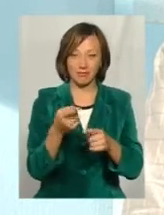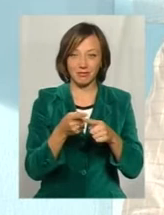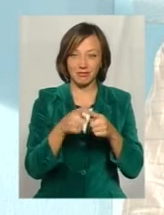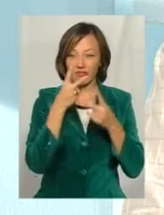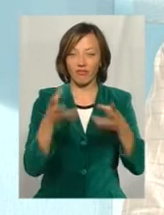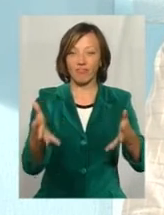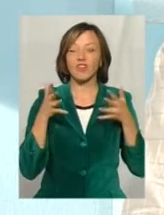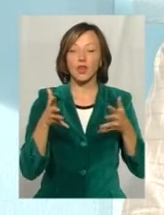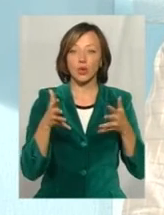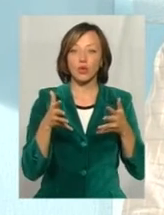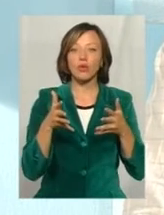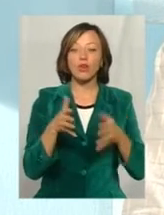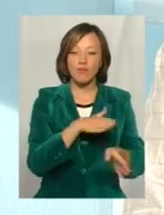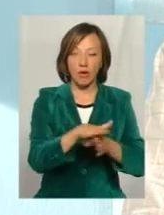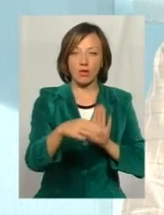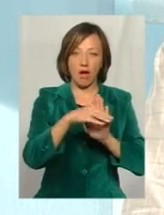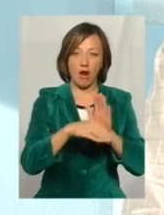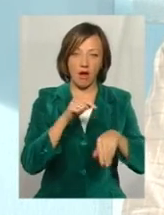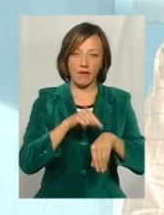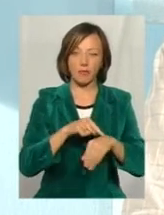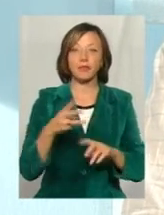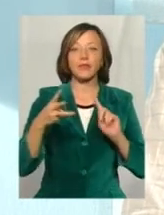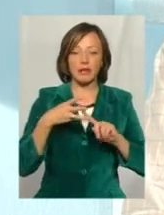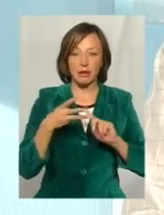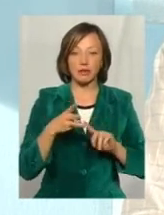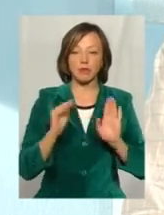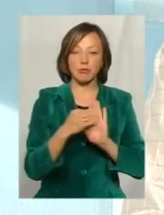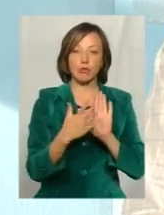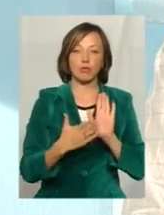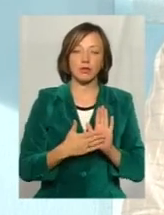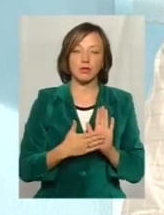чіткий контроль за дотриманням графіка. Наступна прописана